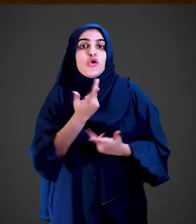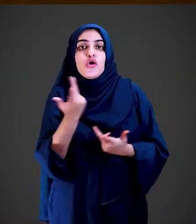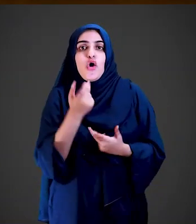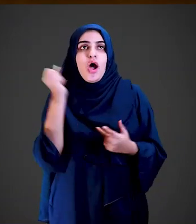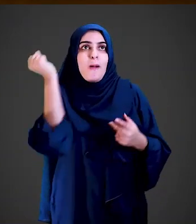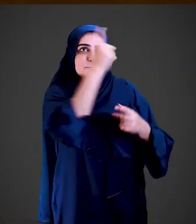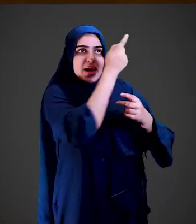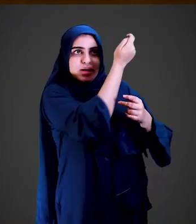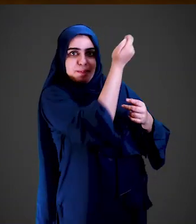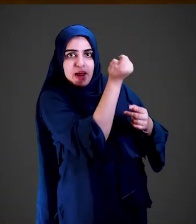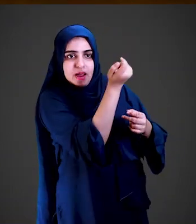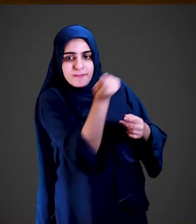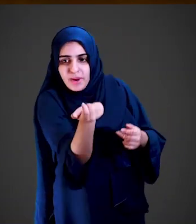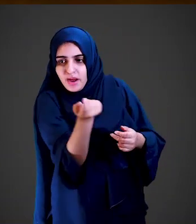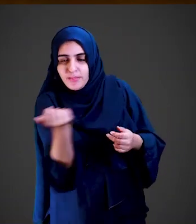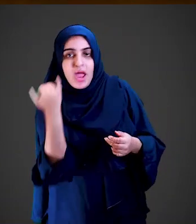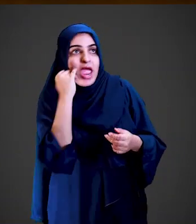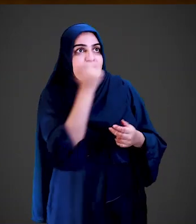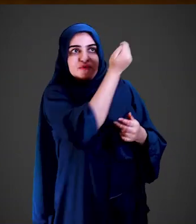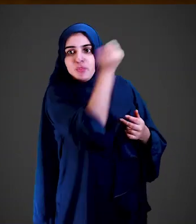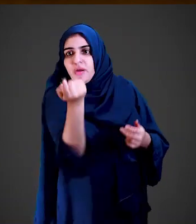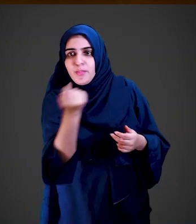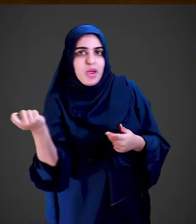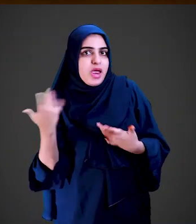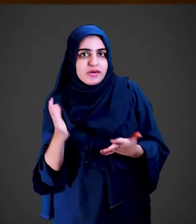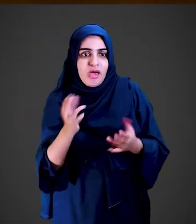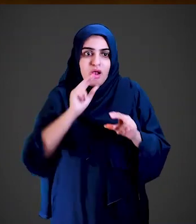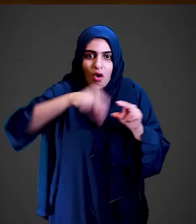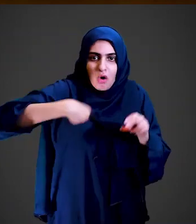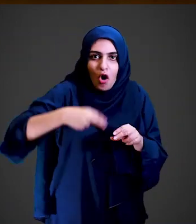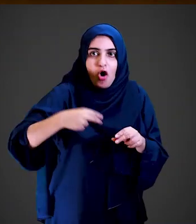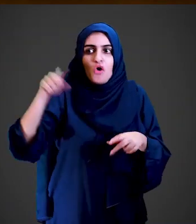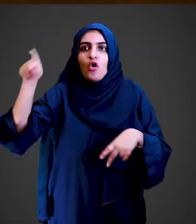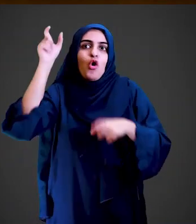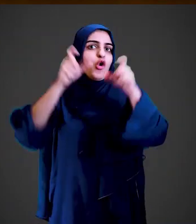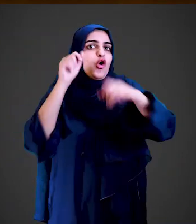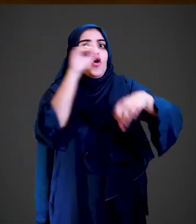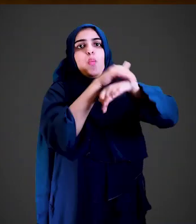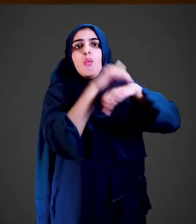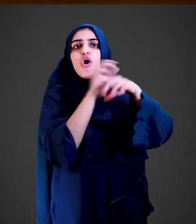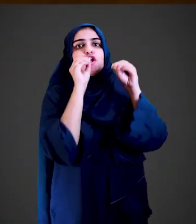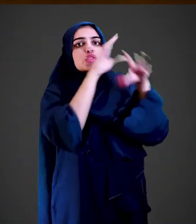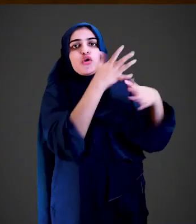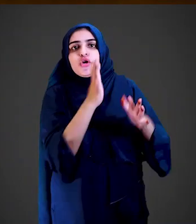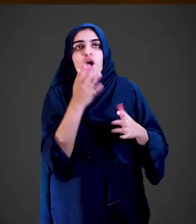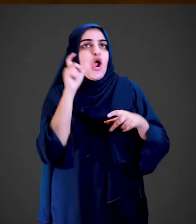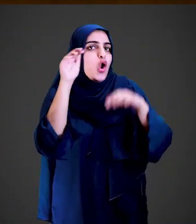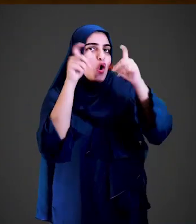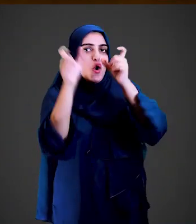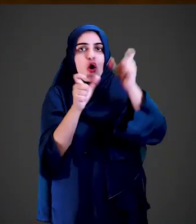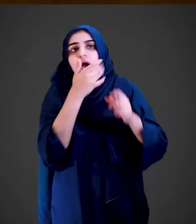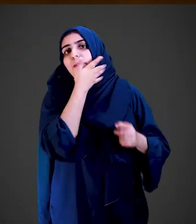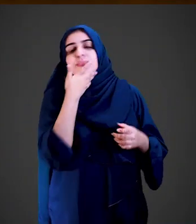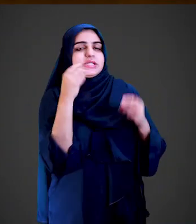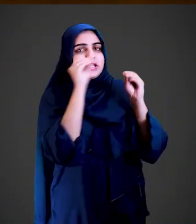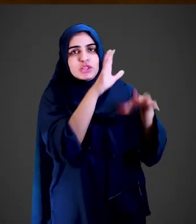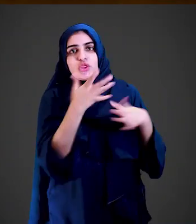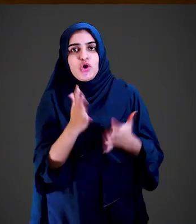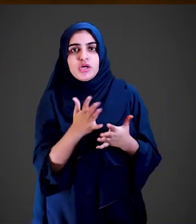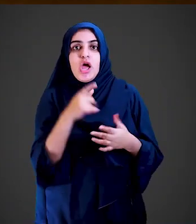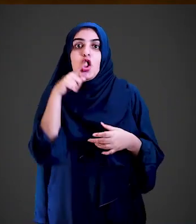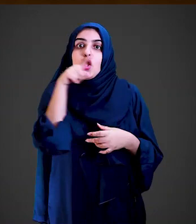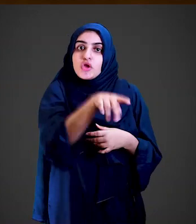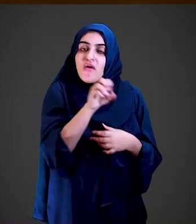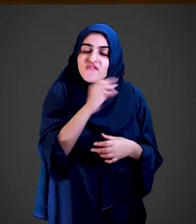پہنچے گی تو ان کو اس کا نقصان ہوگا لوگ ان کو ووٹ نہیں دیں گے لوگ ان کو پسند نہیں کریں گے تو یہ ایک بہت ہی اچھا